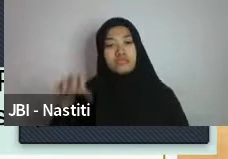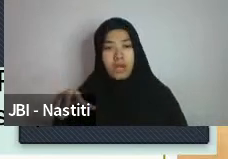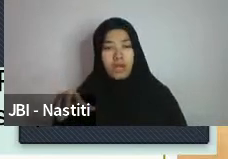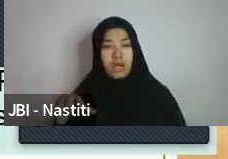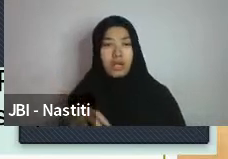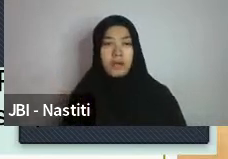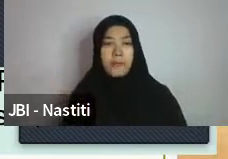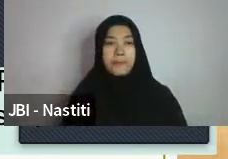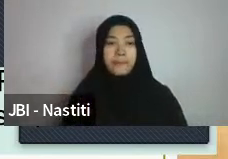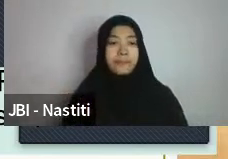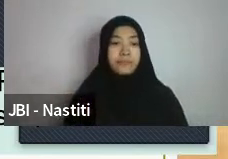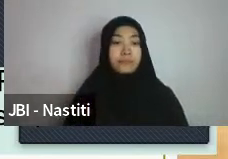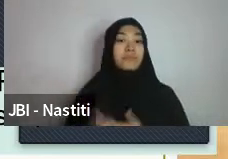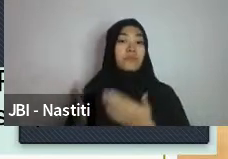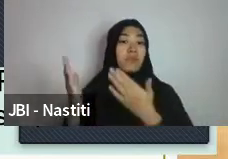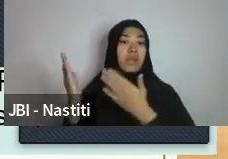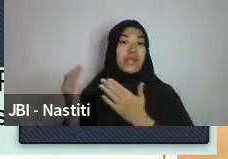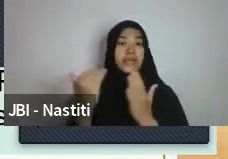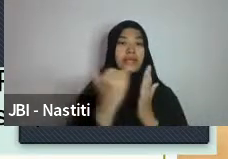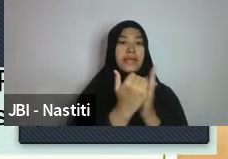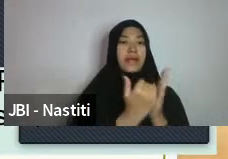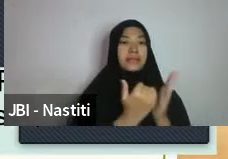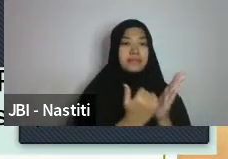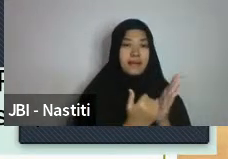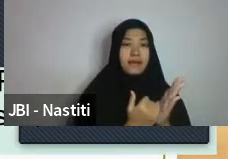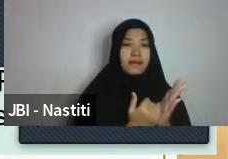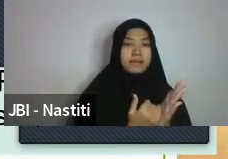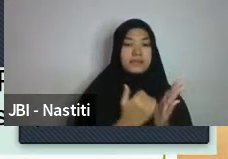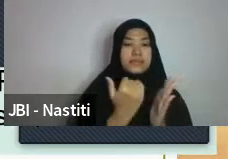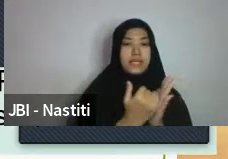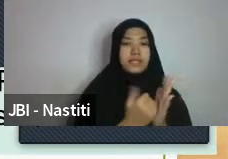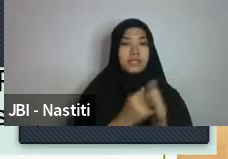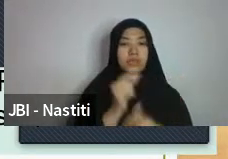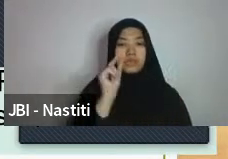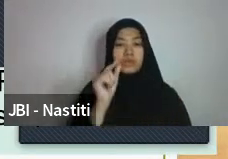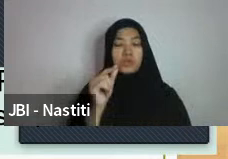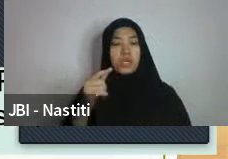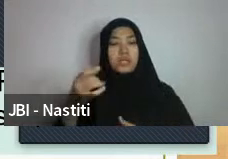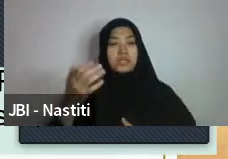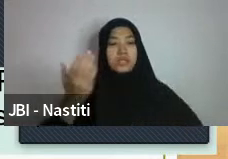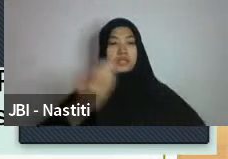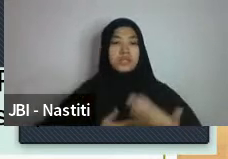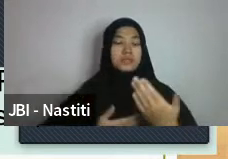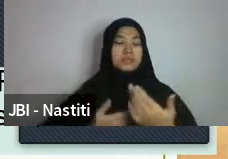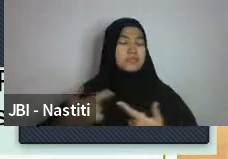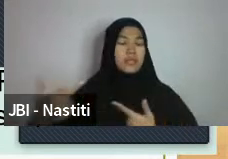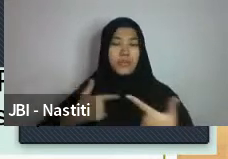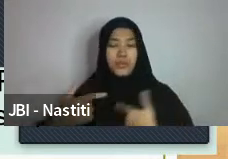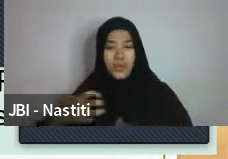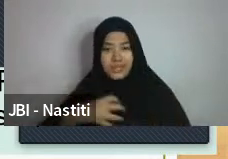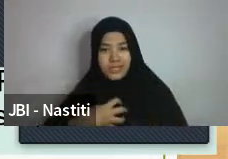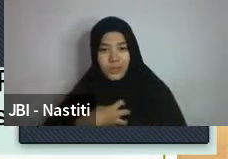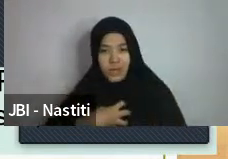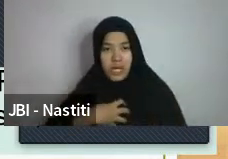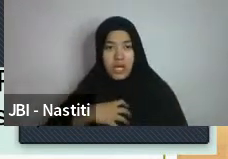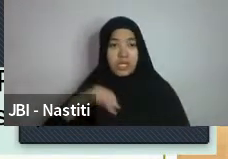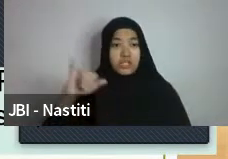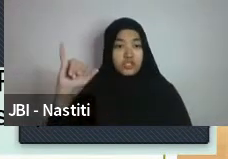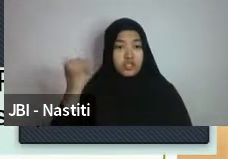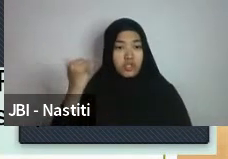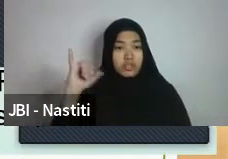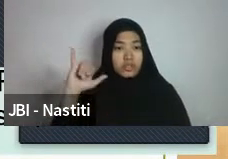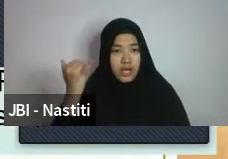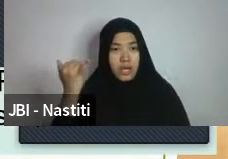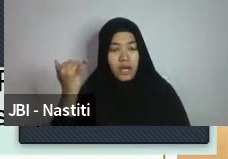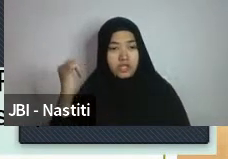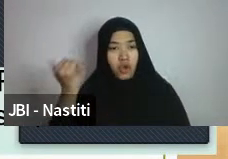angka nomor 2 ya, tertinggi untuk gangguan jiwanya. Nah itu paling banyak di Kulon Progo,